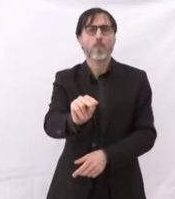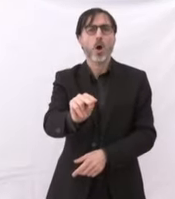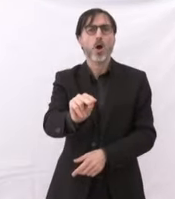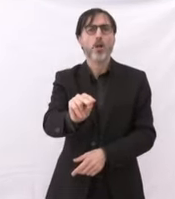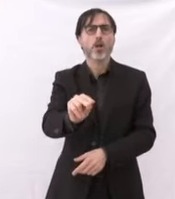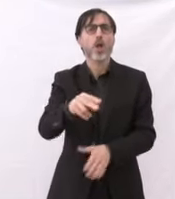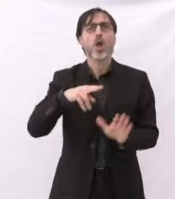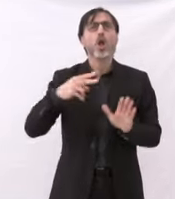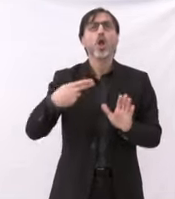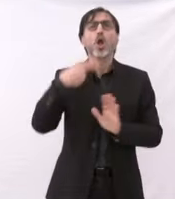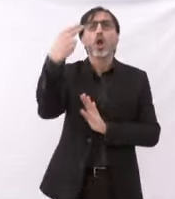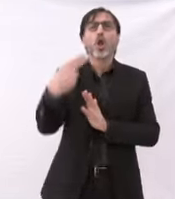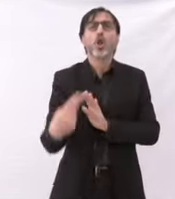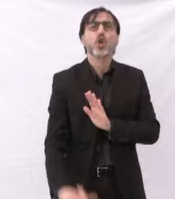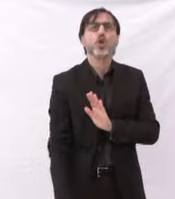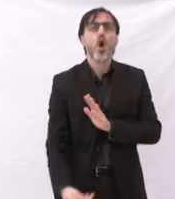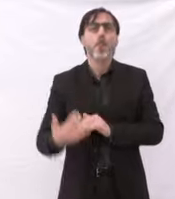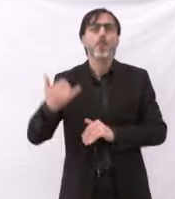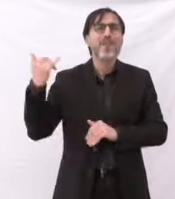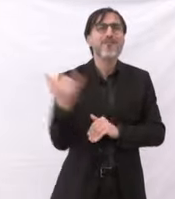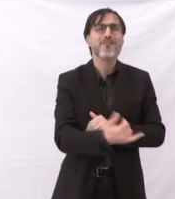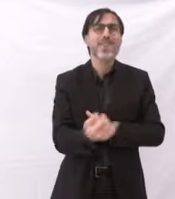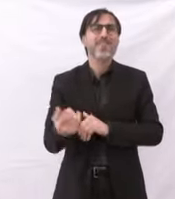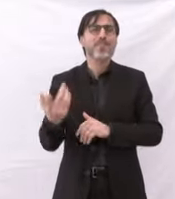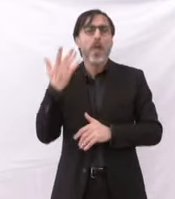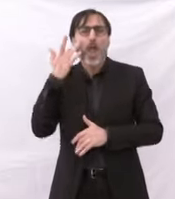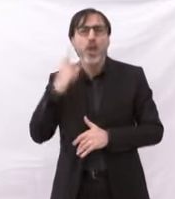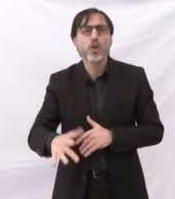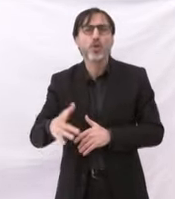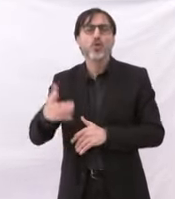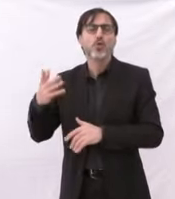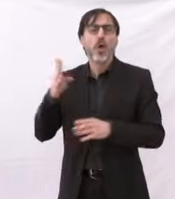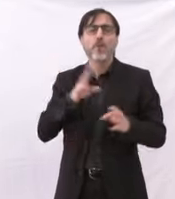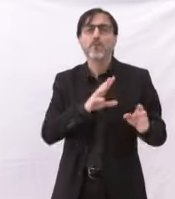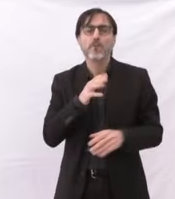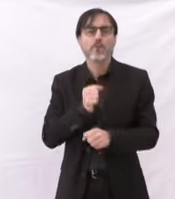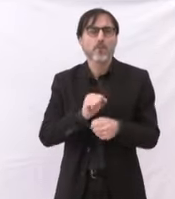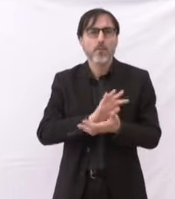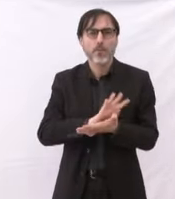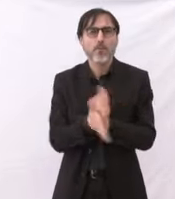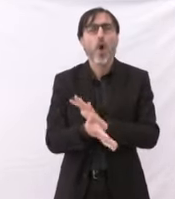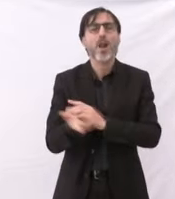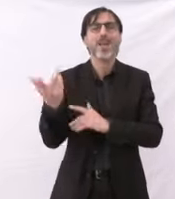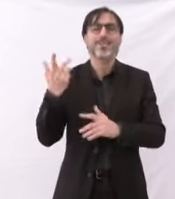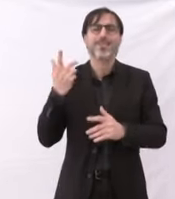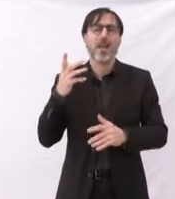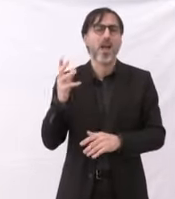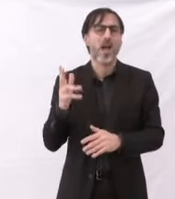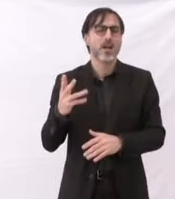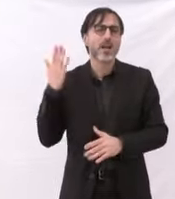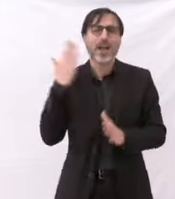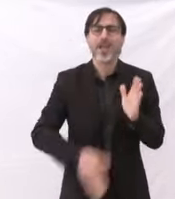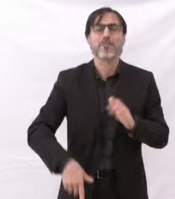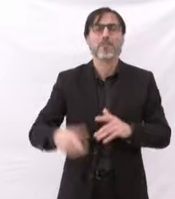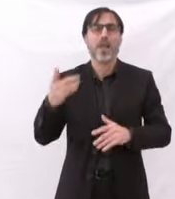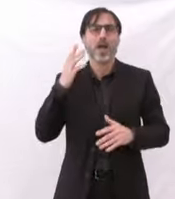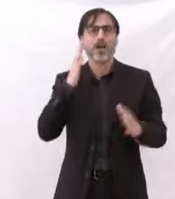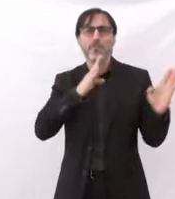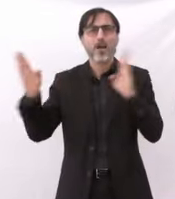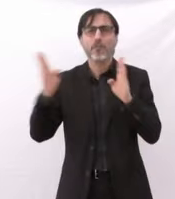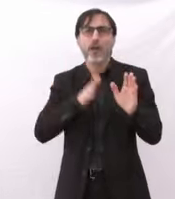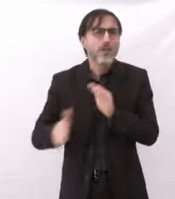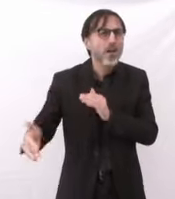i nomi delle vittime innocenti della violenza criminale mafiosa. Non nascondetevi lì dietro, venite